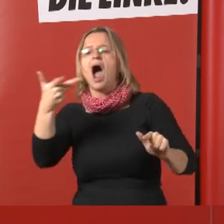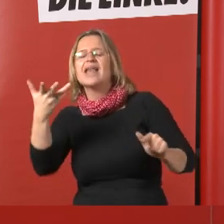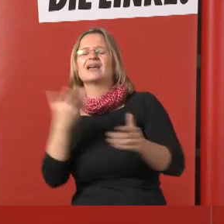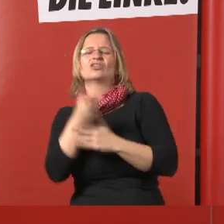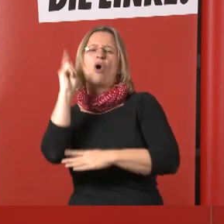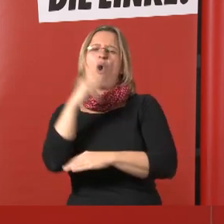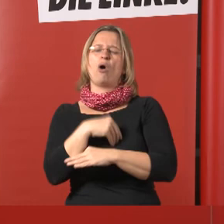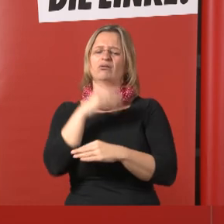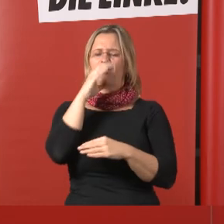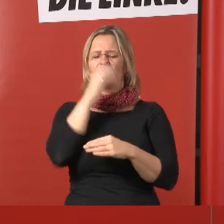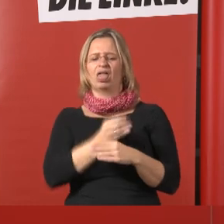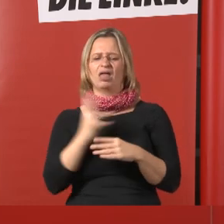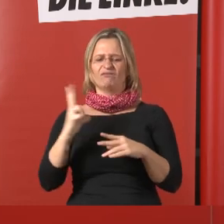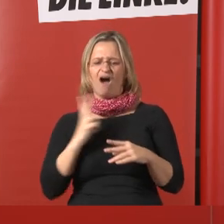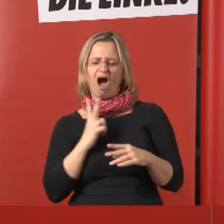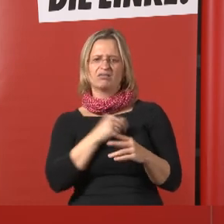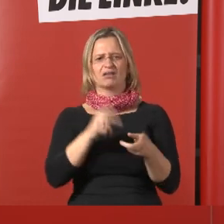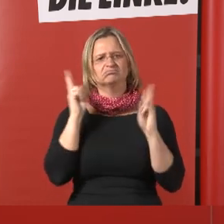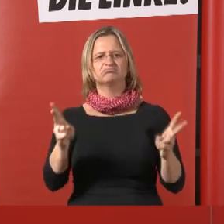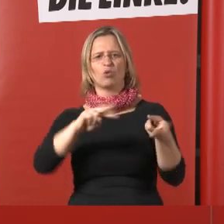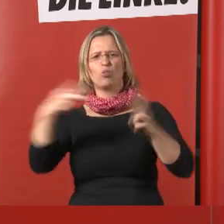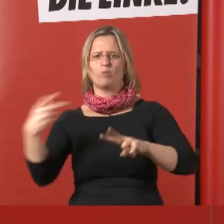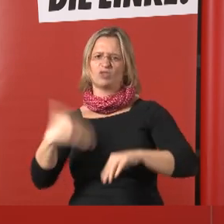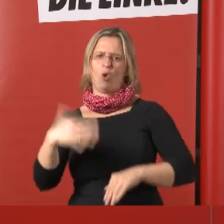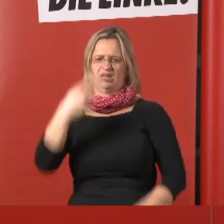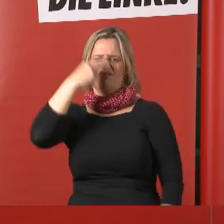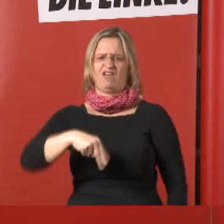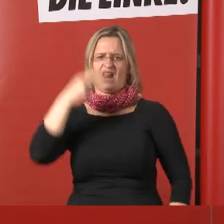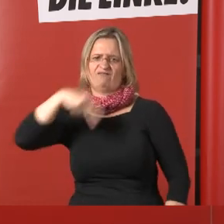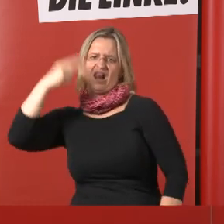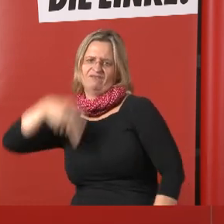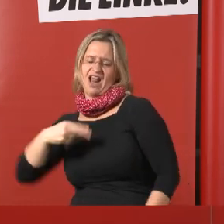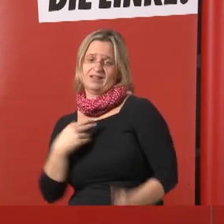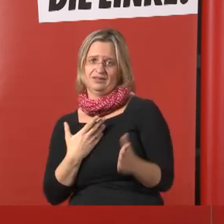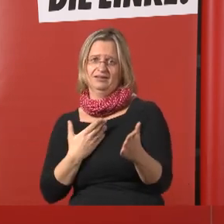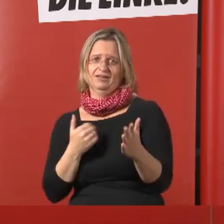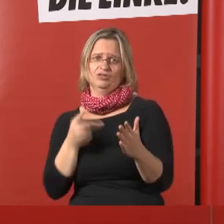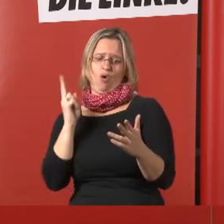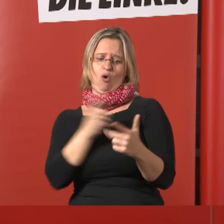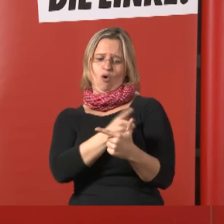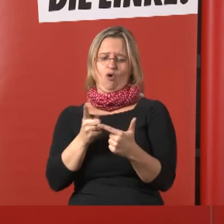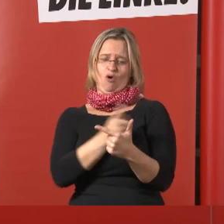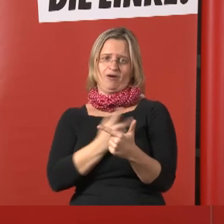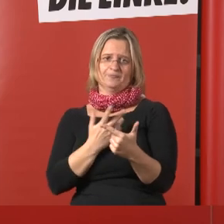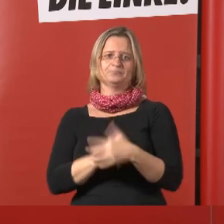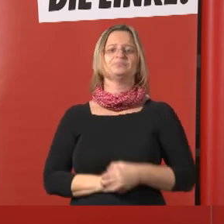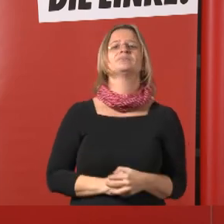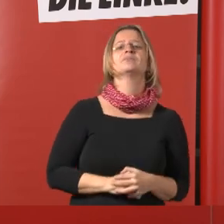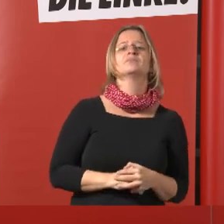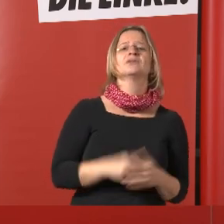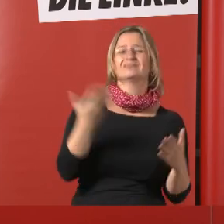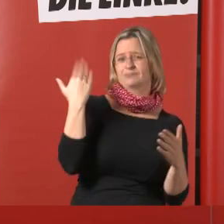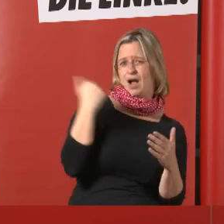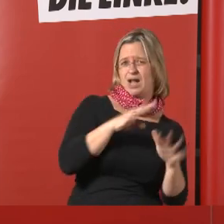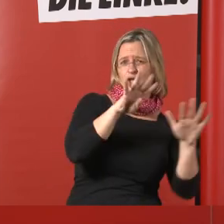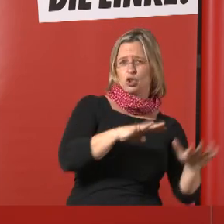erfüllt. Aber viele Hoffnungen wurden auch bitter enttäuscht oder harren noch darauf, umgesetzt zu werden. Und wir meinen klar,